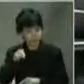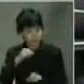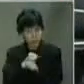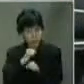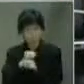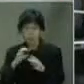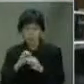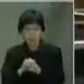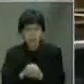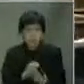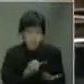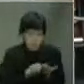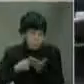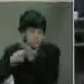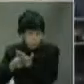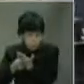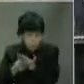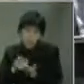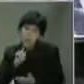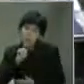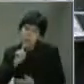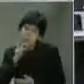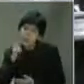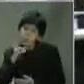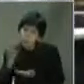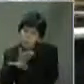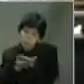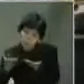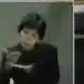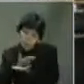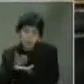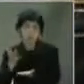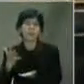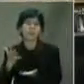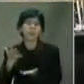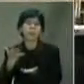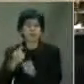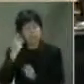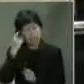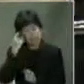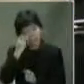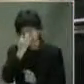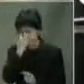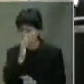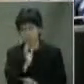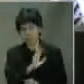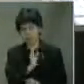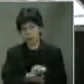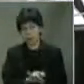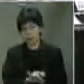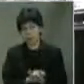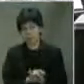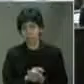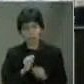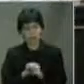มาขอความเห็นชอบจากครม.อย่าไปอ้างสมัยท่านสมัครอย่าไปอ้างส